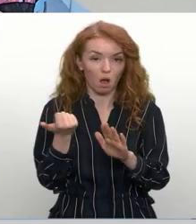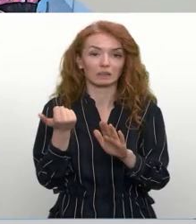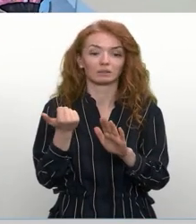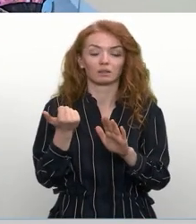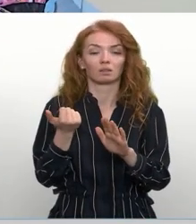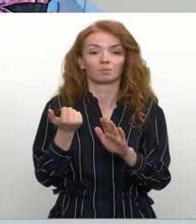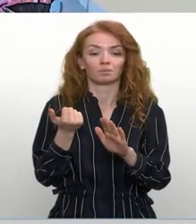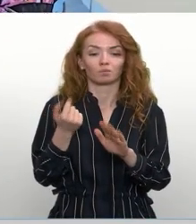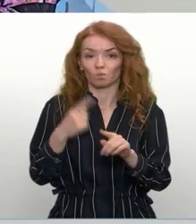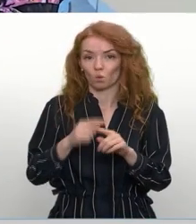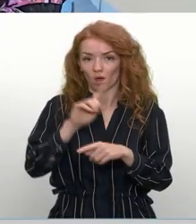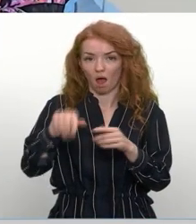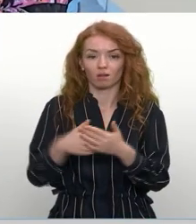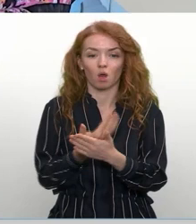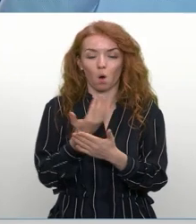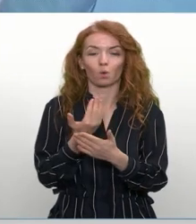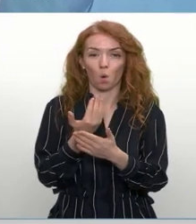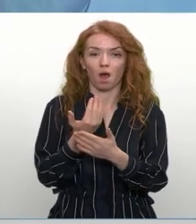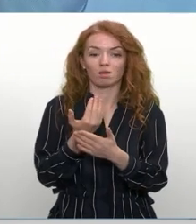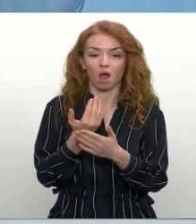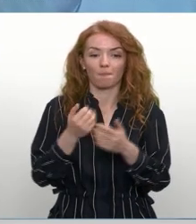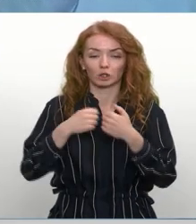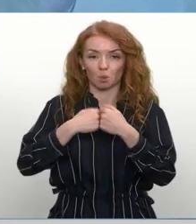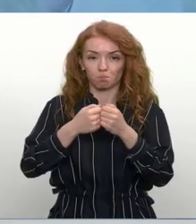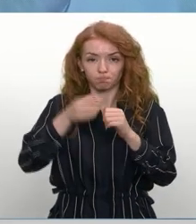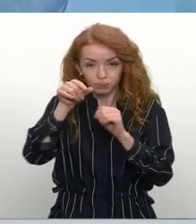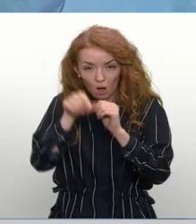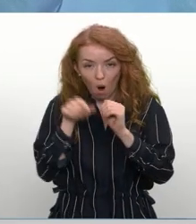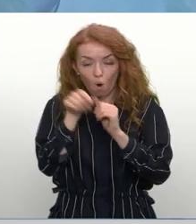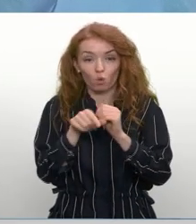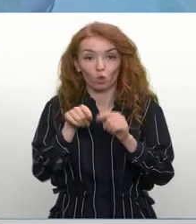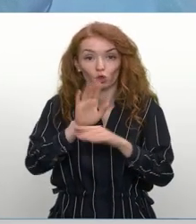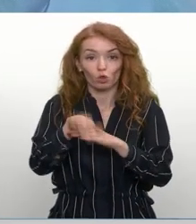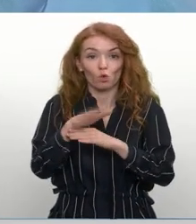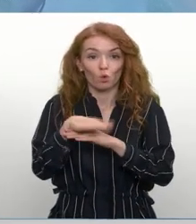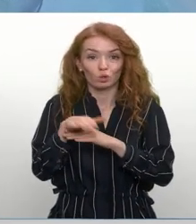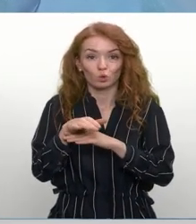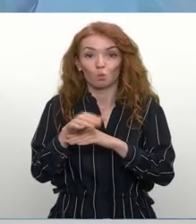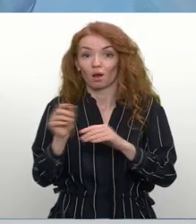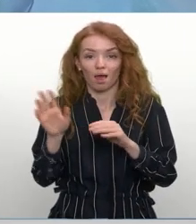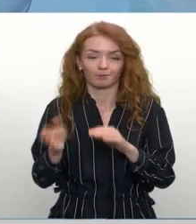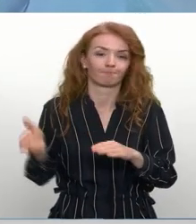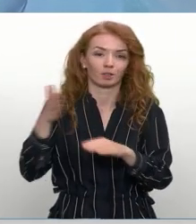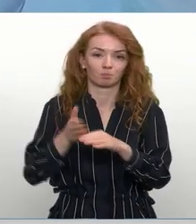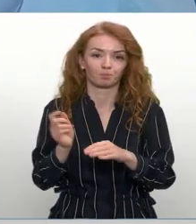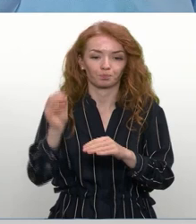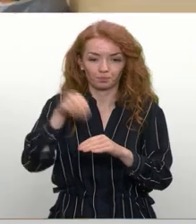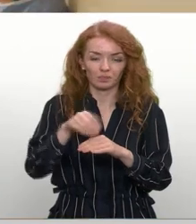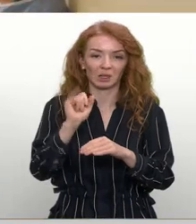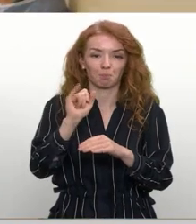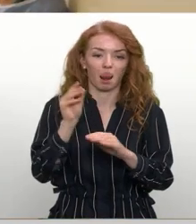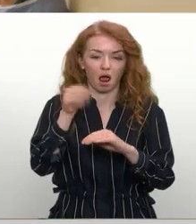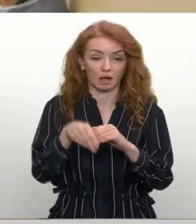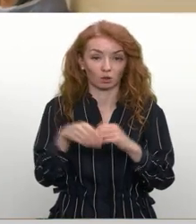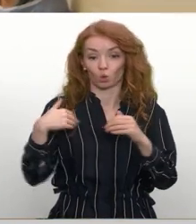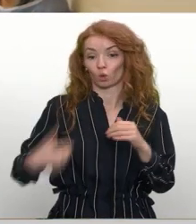skrimšļainā daļa, principā atjaunojām locītavas spraugu un šo te tukšumu, ko mēs radījām, mēs aizpildījām ar šo implantu.